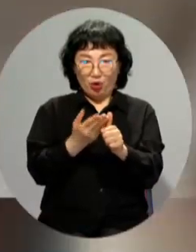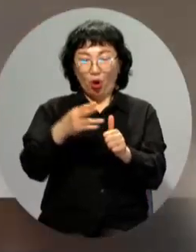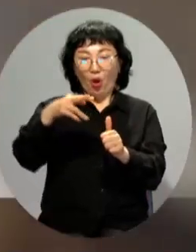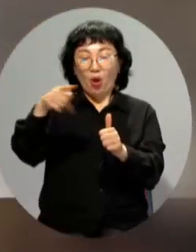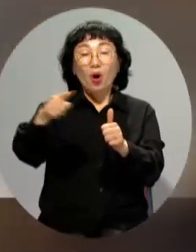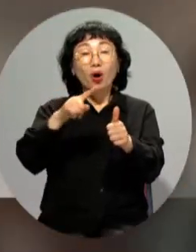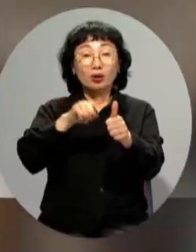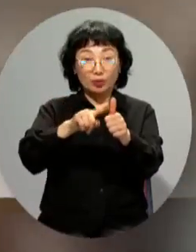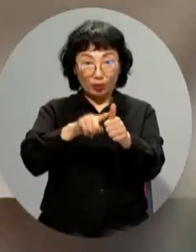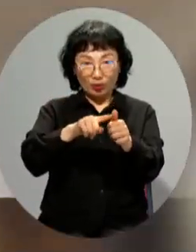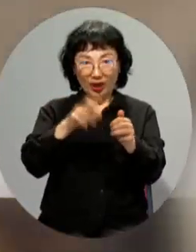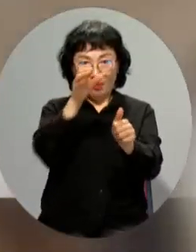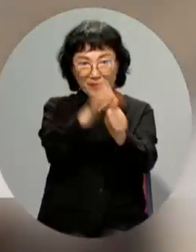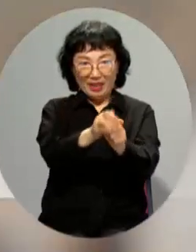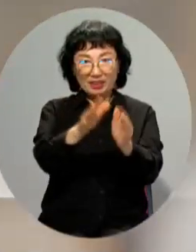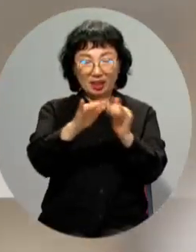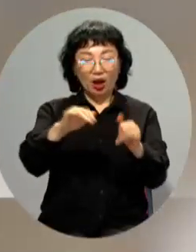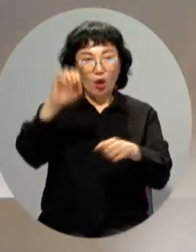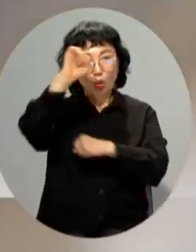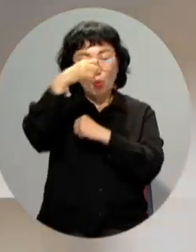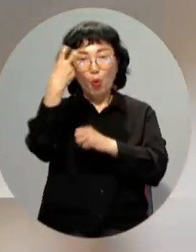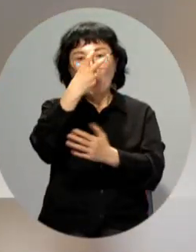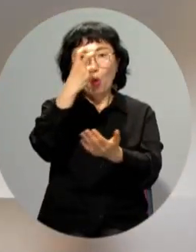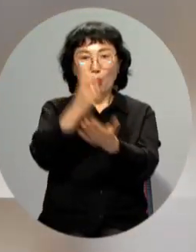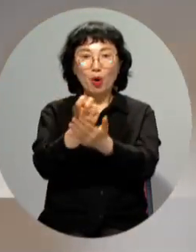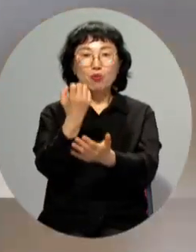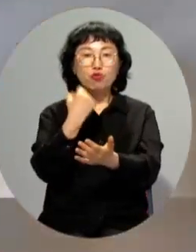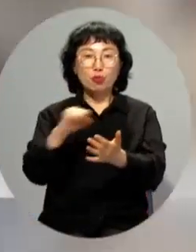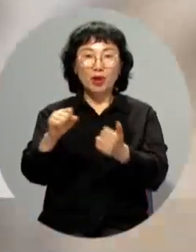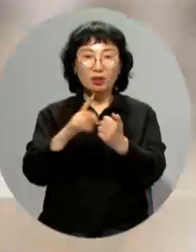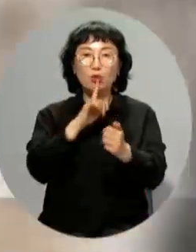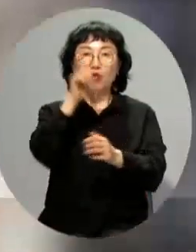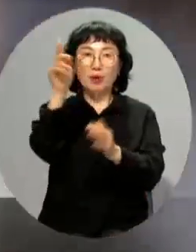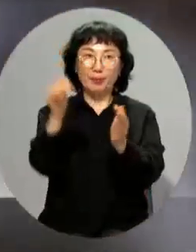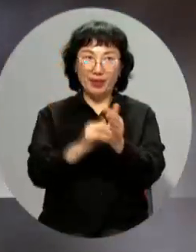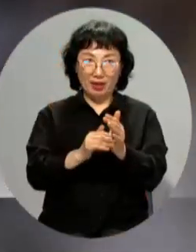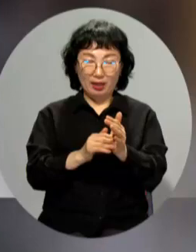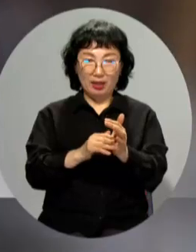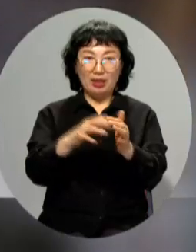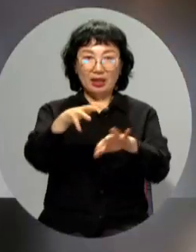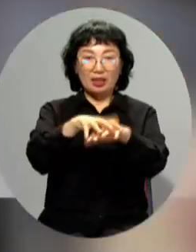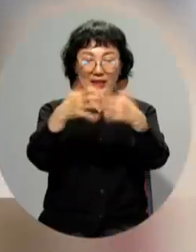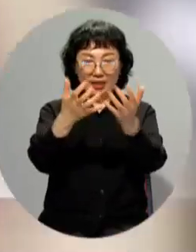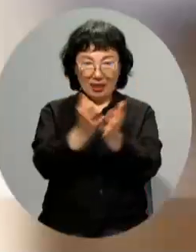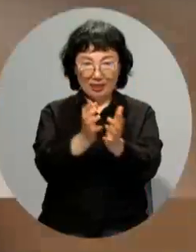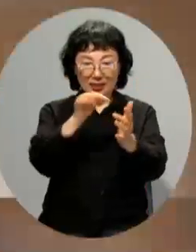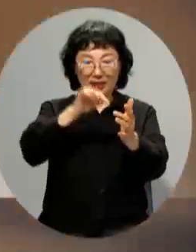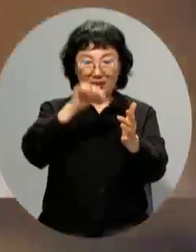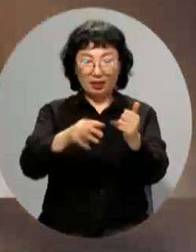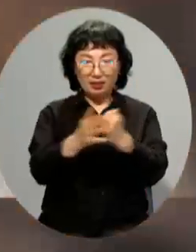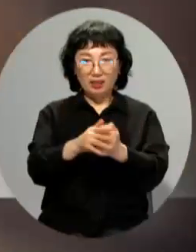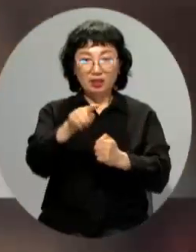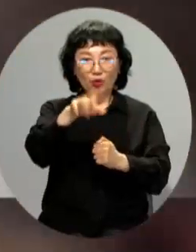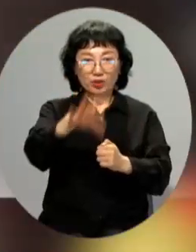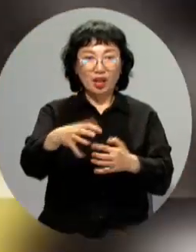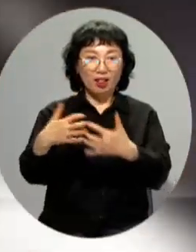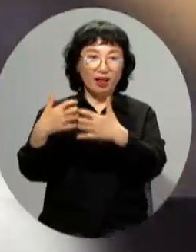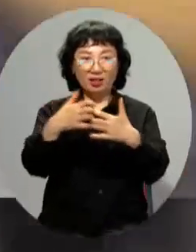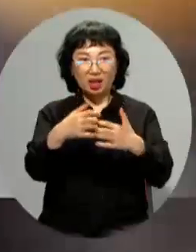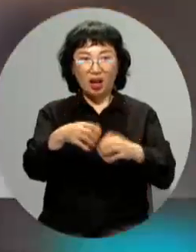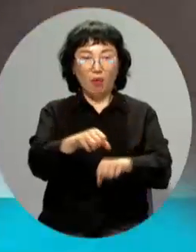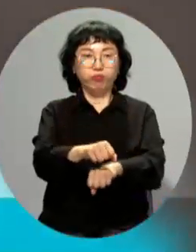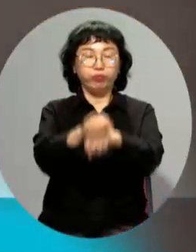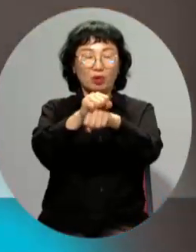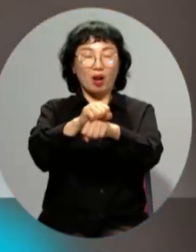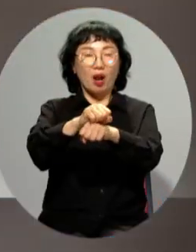맡긴 70대 남성을 동물 보호법 위반으로 고발했다고 밝혔습니다 단체에 따르면 현장에서 냉장고에 보관 중인